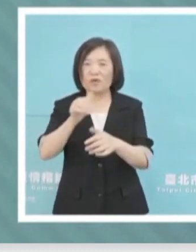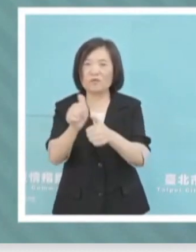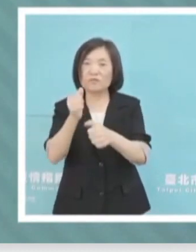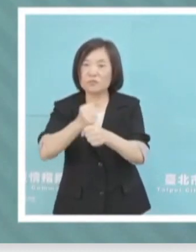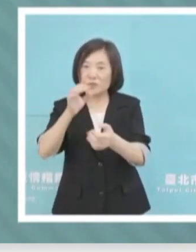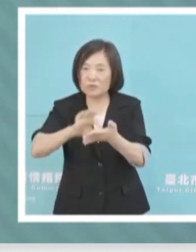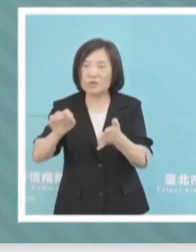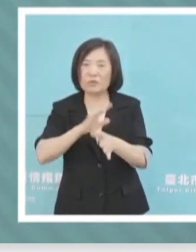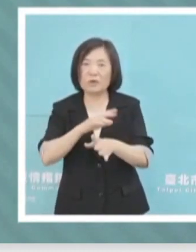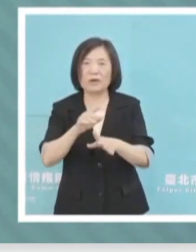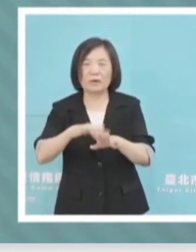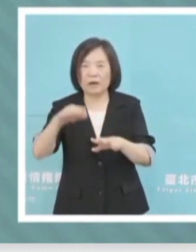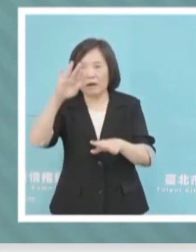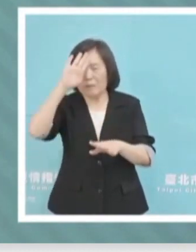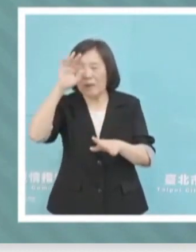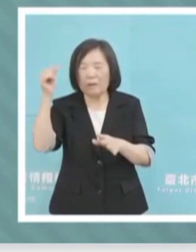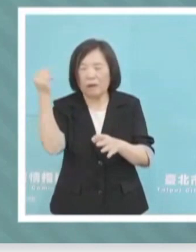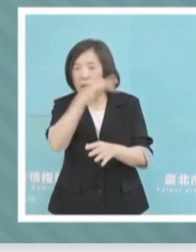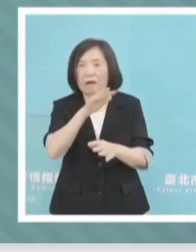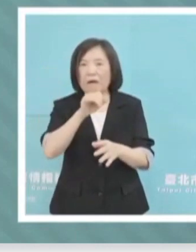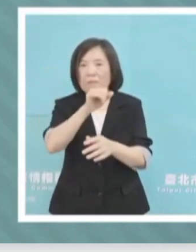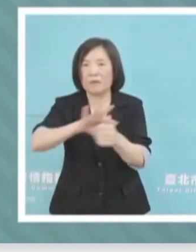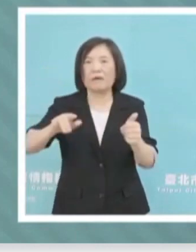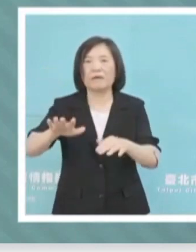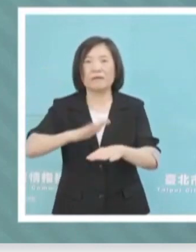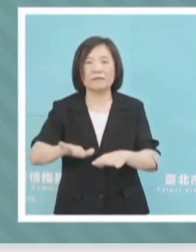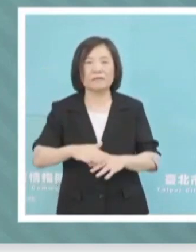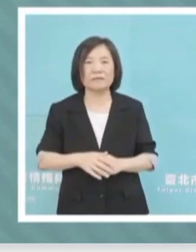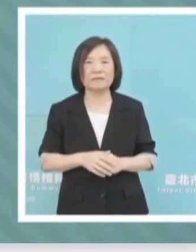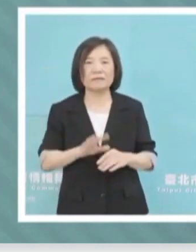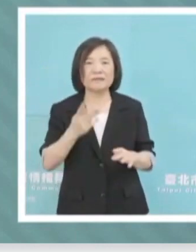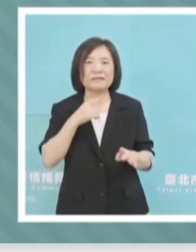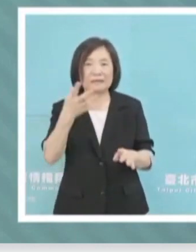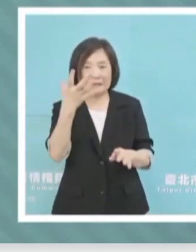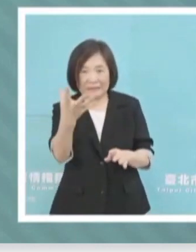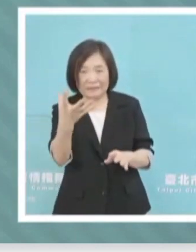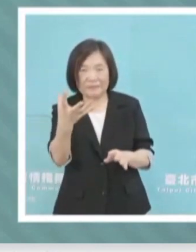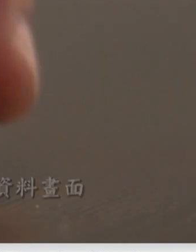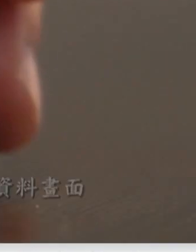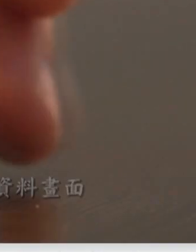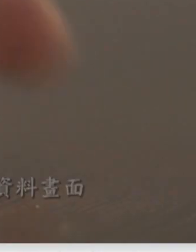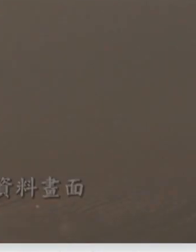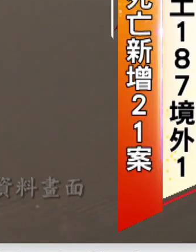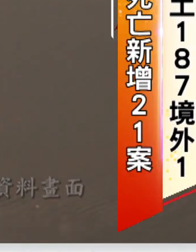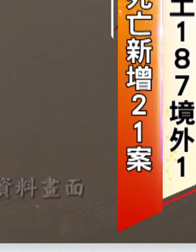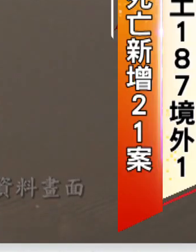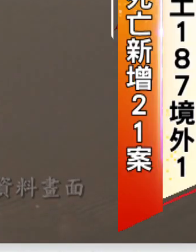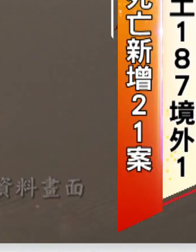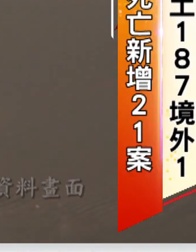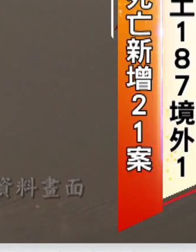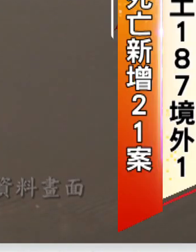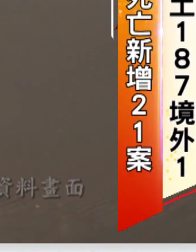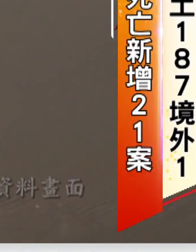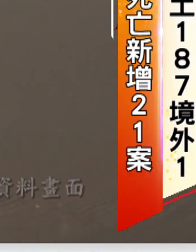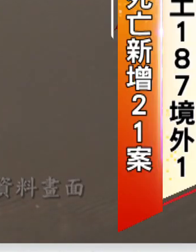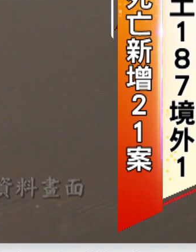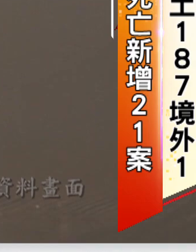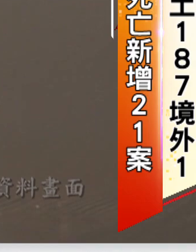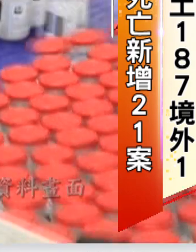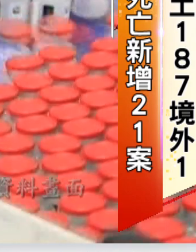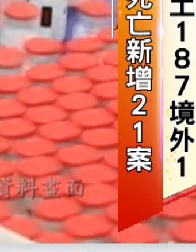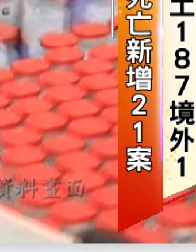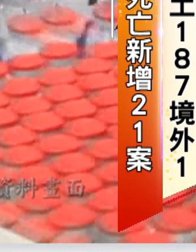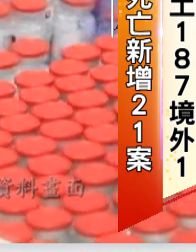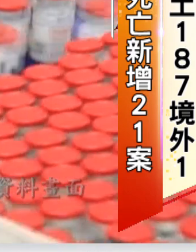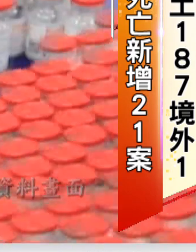有一些副作用啊，并发症，但是整体来讲还是应该要打。 也因为接种 AZ 疫苗后发生多